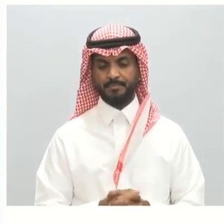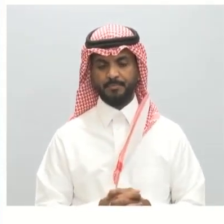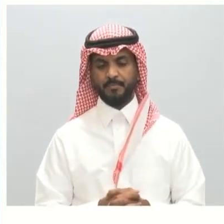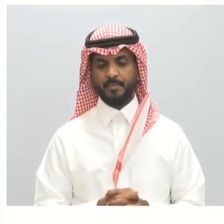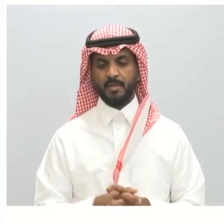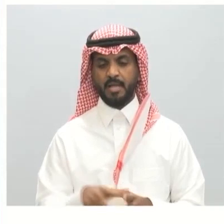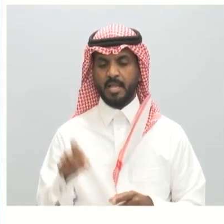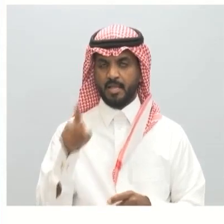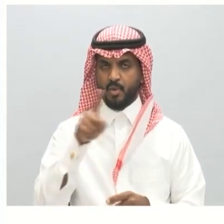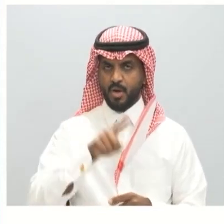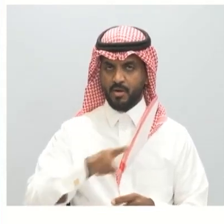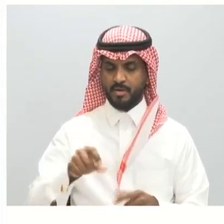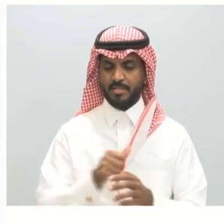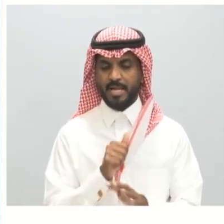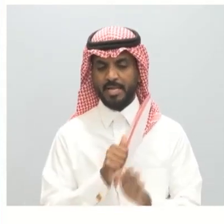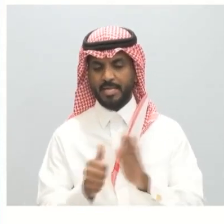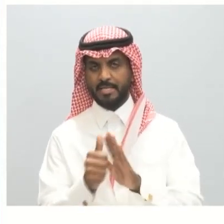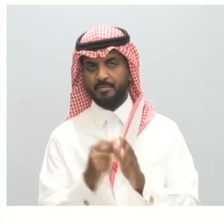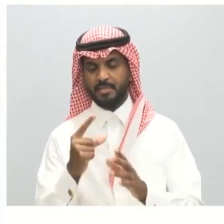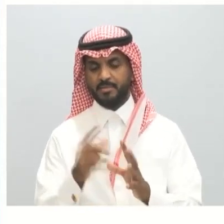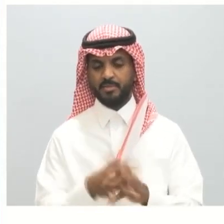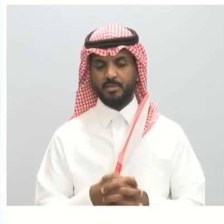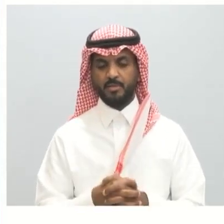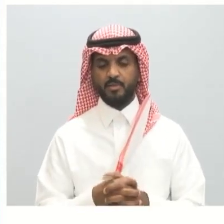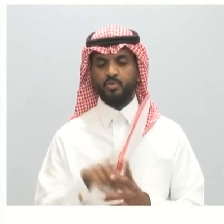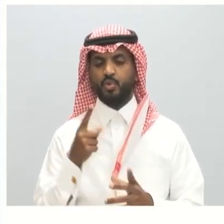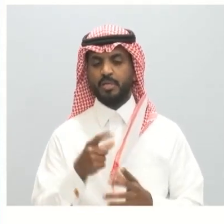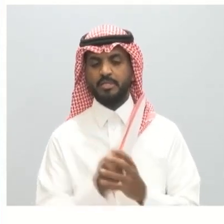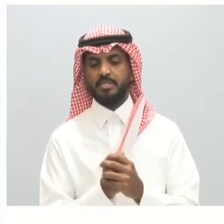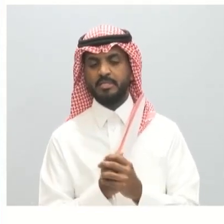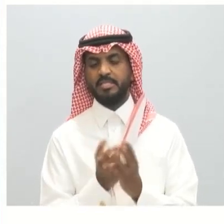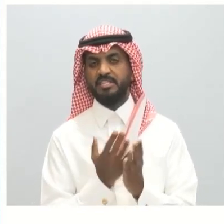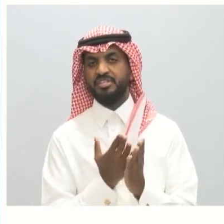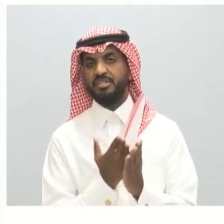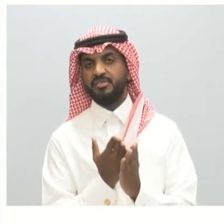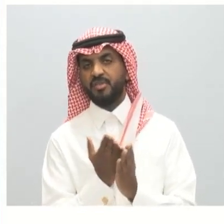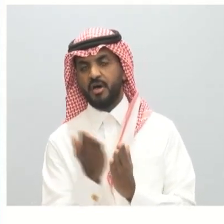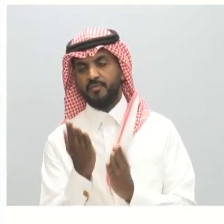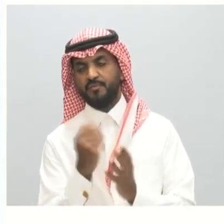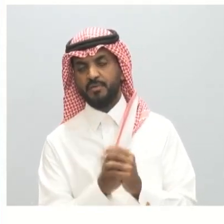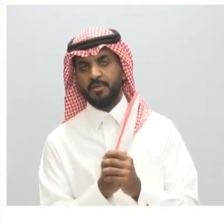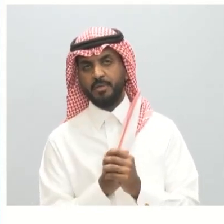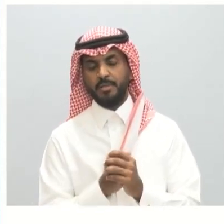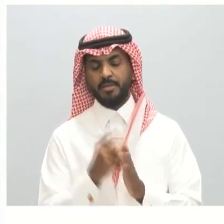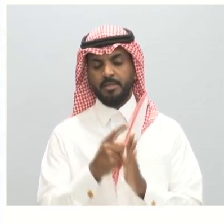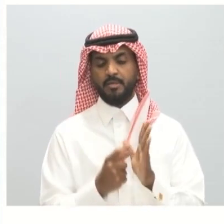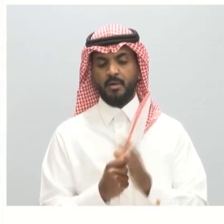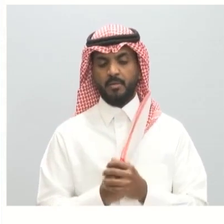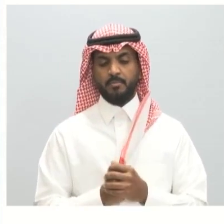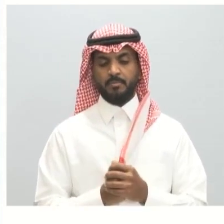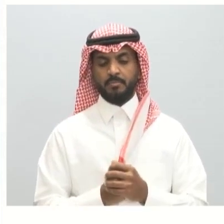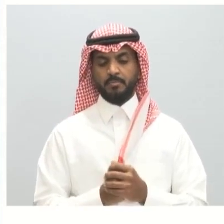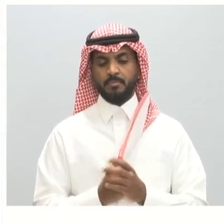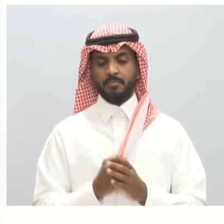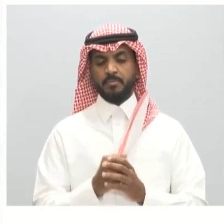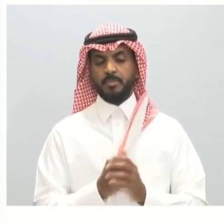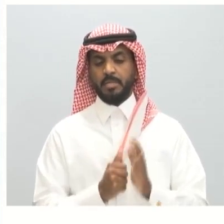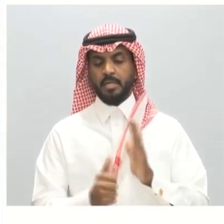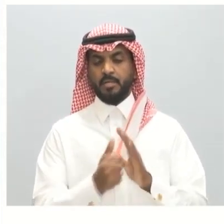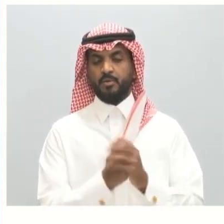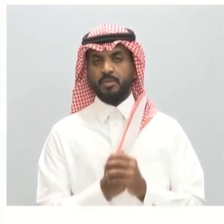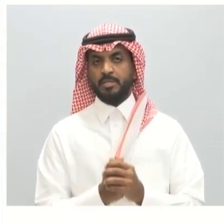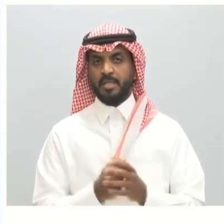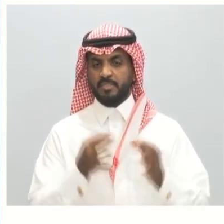دوران القياده بالدرجات تحدد هذه اللبنه زاويه انعطاف نظام قياده الروبوت عند